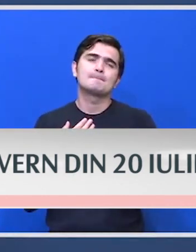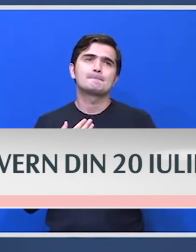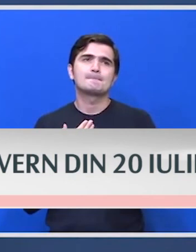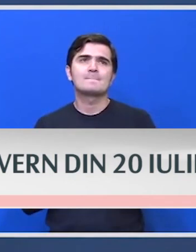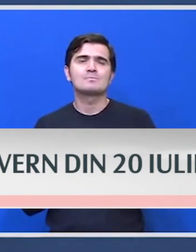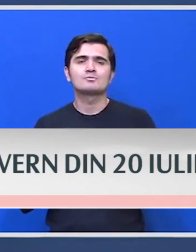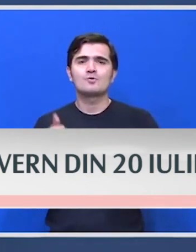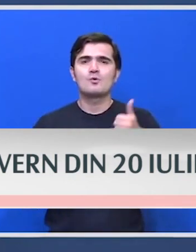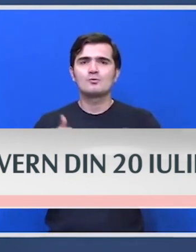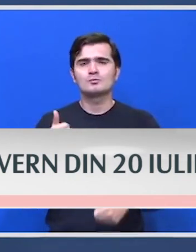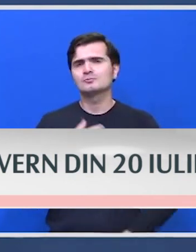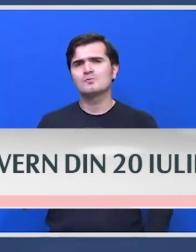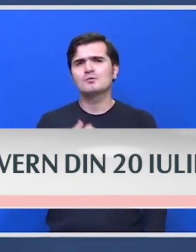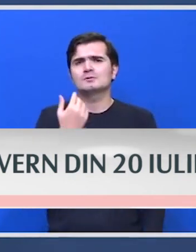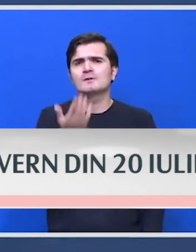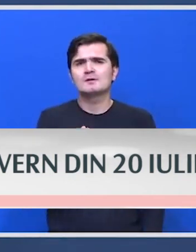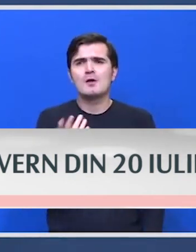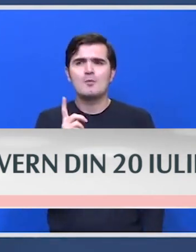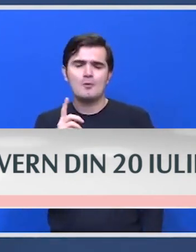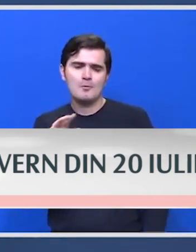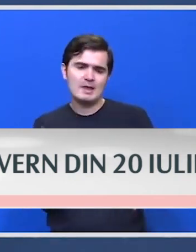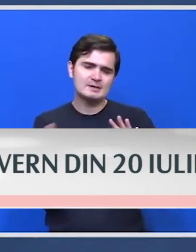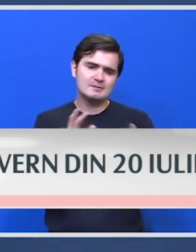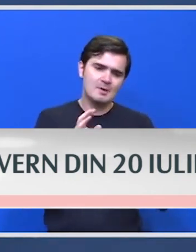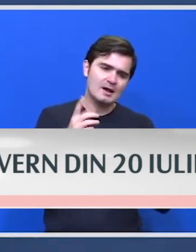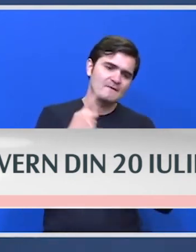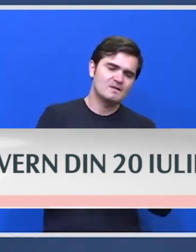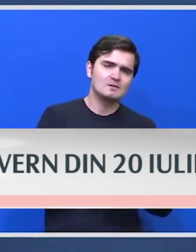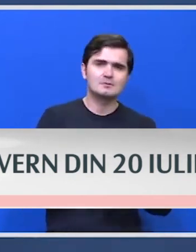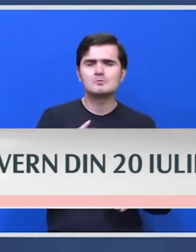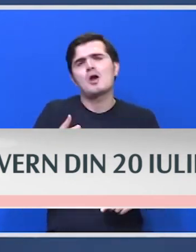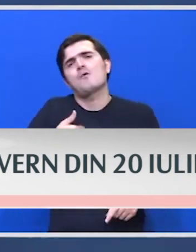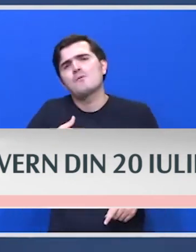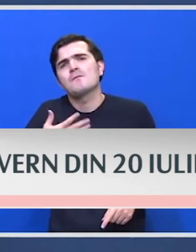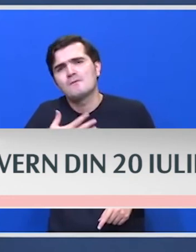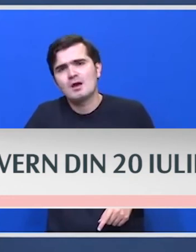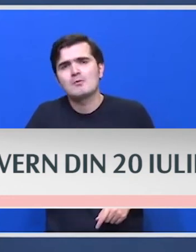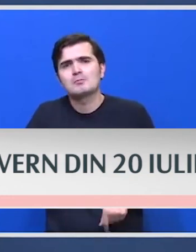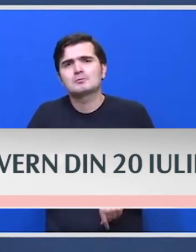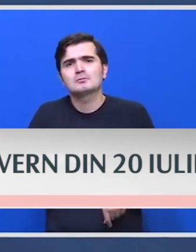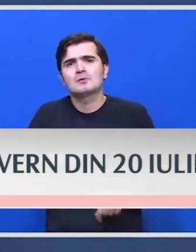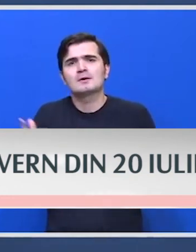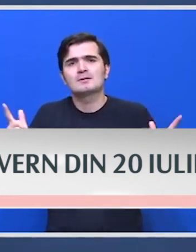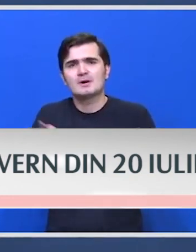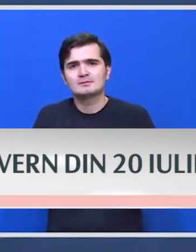concurs? Nu pot să vă dau o estimare fixă în punctul acesta. Eu îmi doresc în termen cât mai scurt. Ok, mulțumesc.